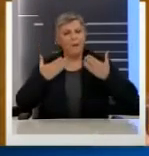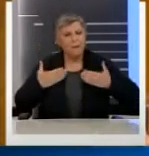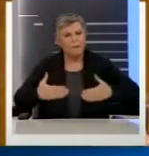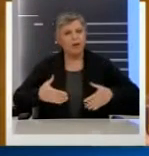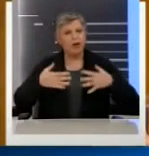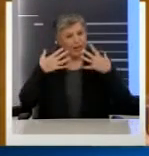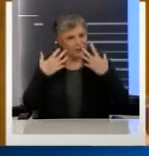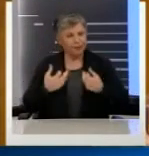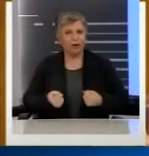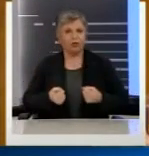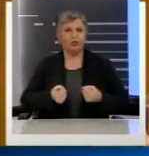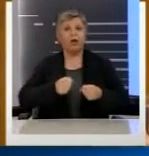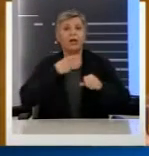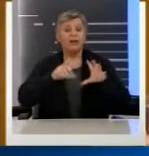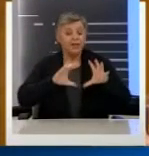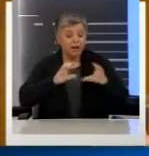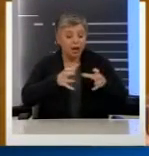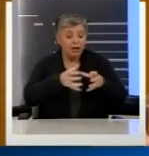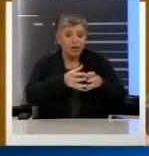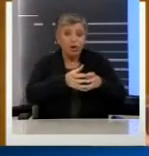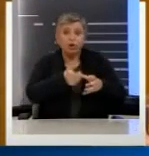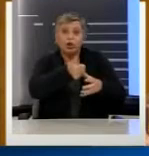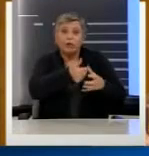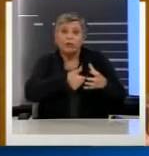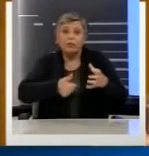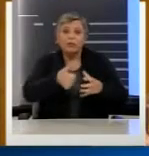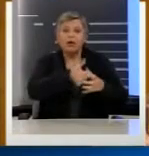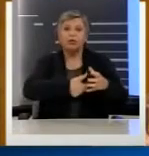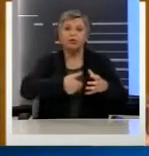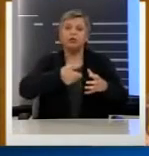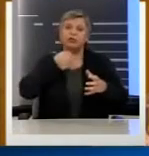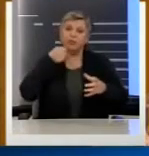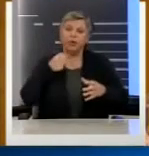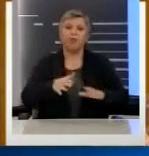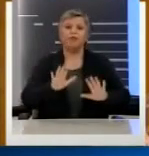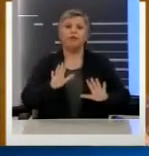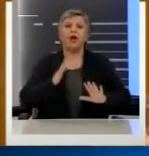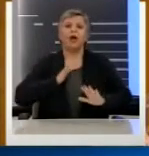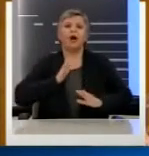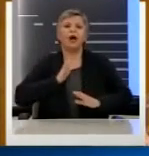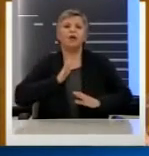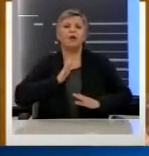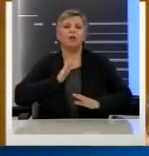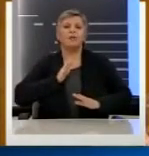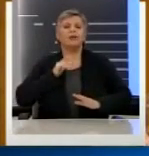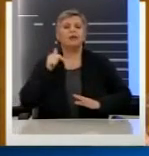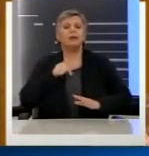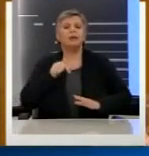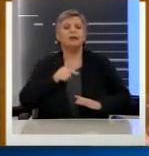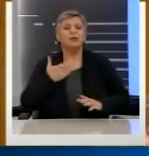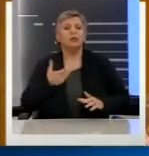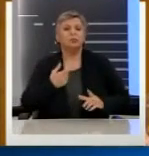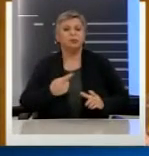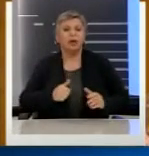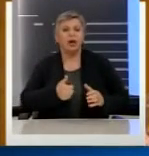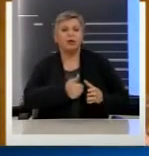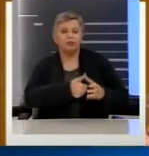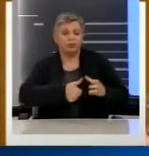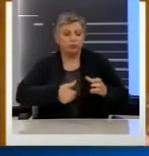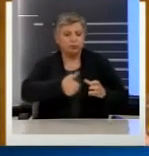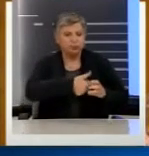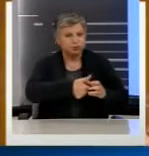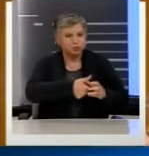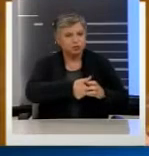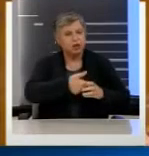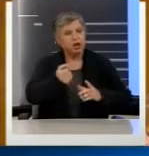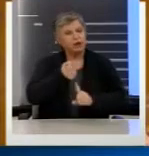των ανθρώπων, των συμπολιτών μας, οι οποίοι ευρίσκονται σε αυτή τη χωρία της διεκδίκησης αυτού